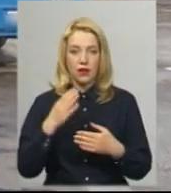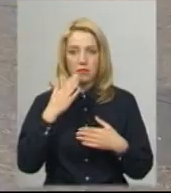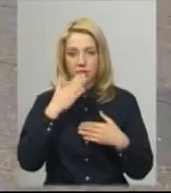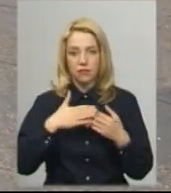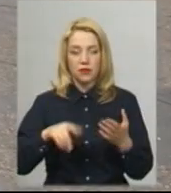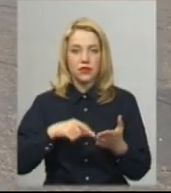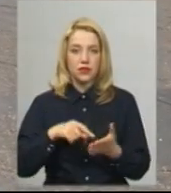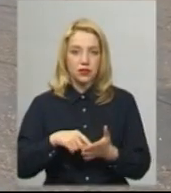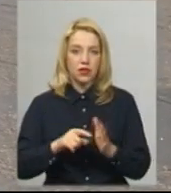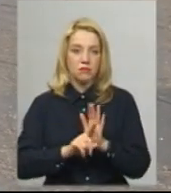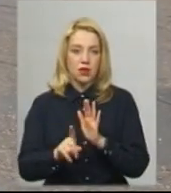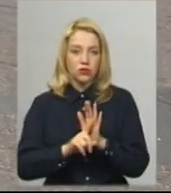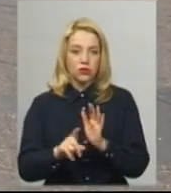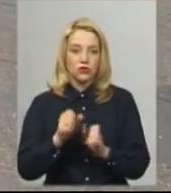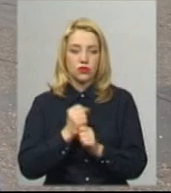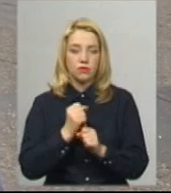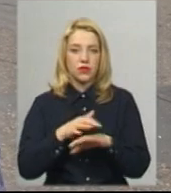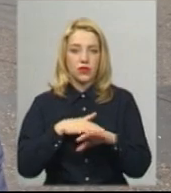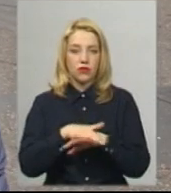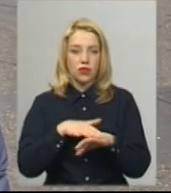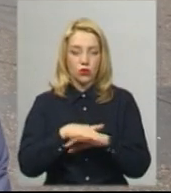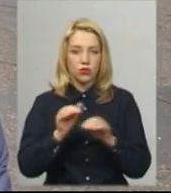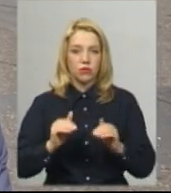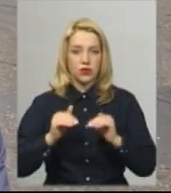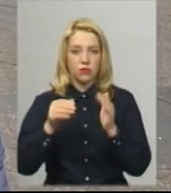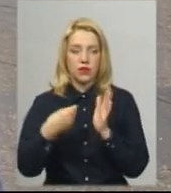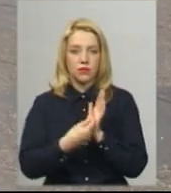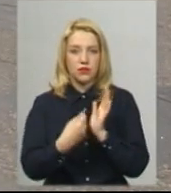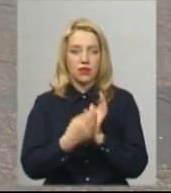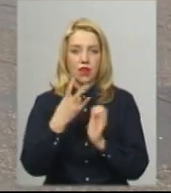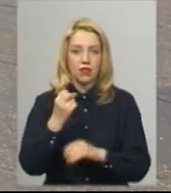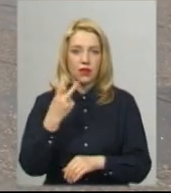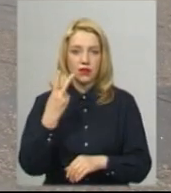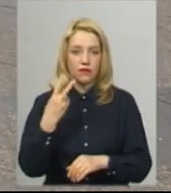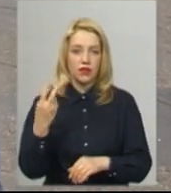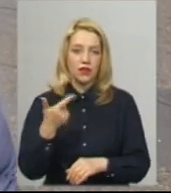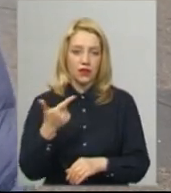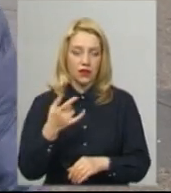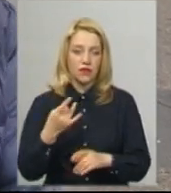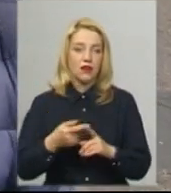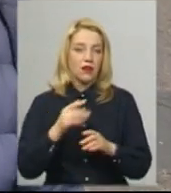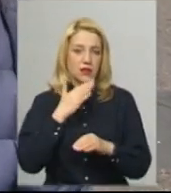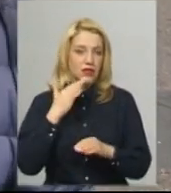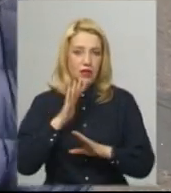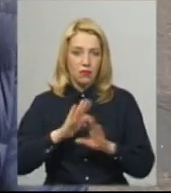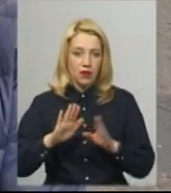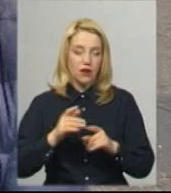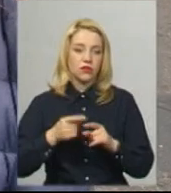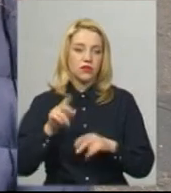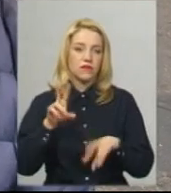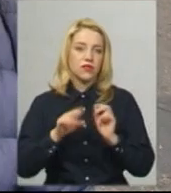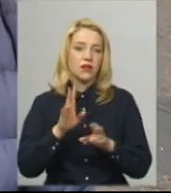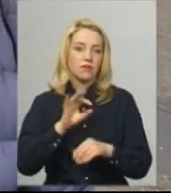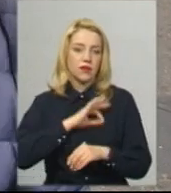зробили розрахунок і піднімаємо тариф на 2 гривні. Не набагато, але хоча б на 2 гривні все-таки буде якийсь